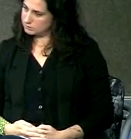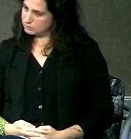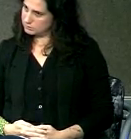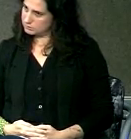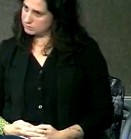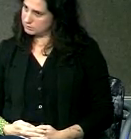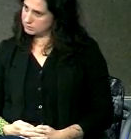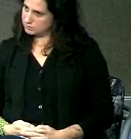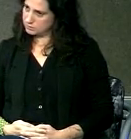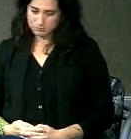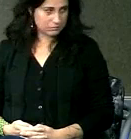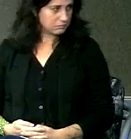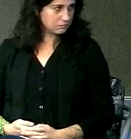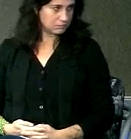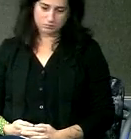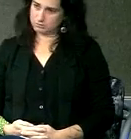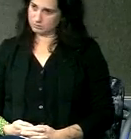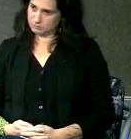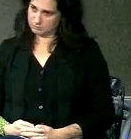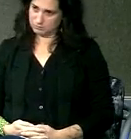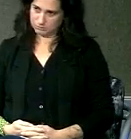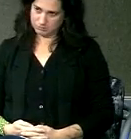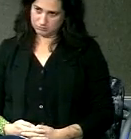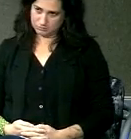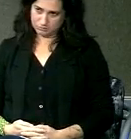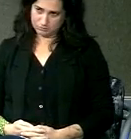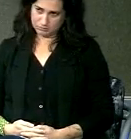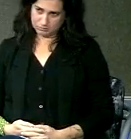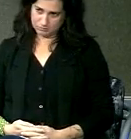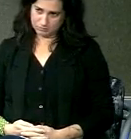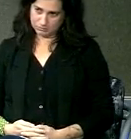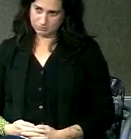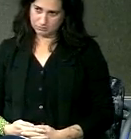lourds. Je ne sais pas si vous les avez, mais...